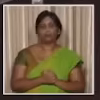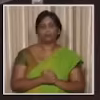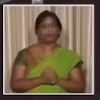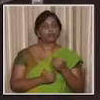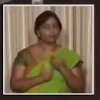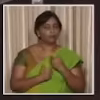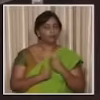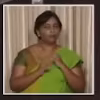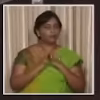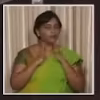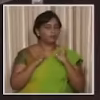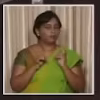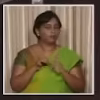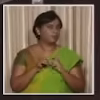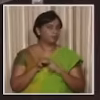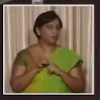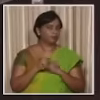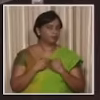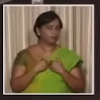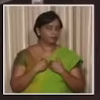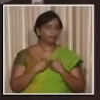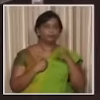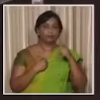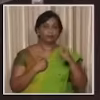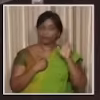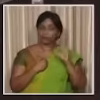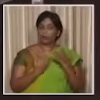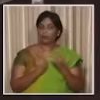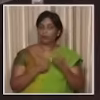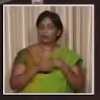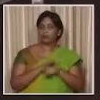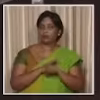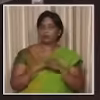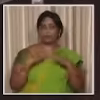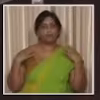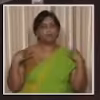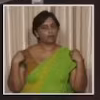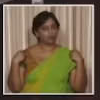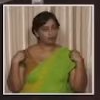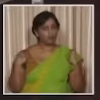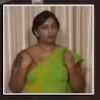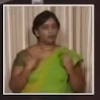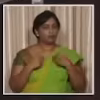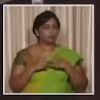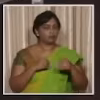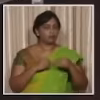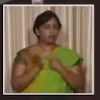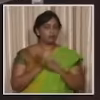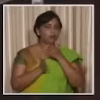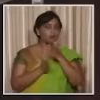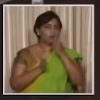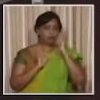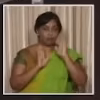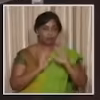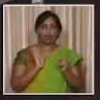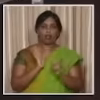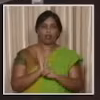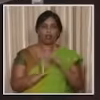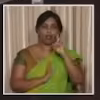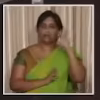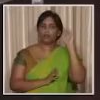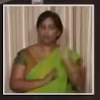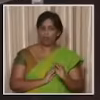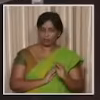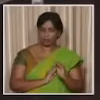හැබැයි අපට තියෙන ලොකුම ප්‍රශ්නේ තමයි ඒ සඳහා අවශ්‍ය යටිතල පහසුකම් අපිට තාම කාමර තියෙන්නේ ලක්ෂයකට අඩු